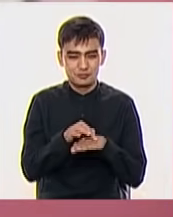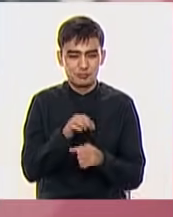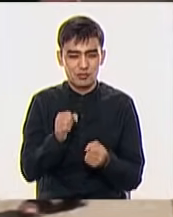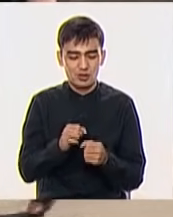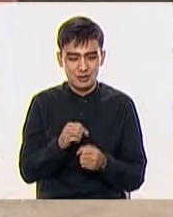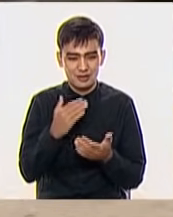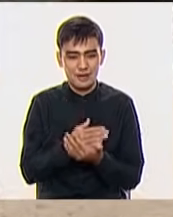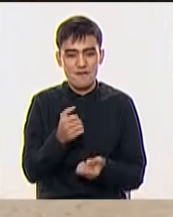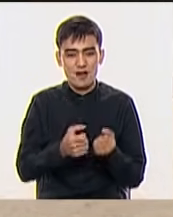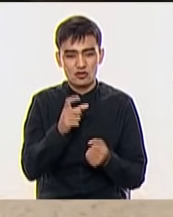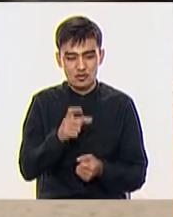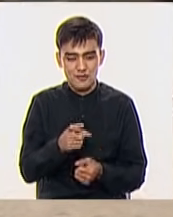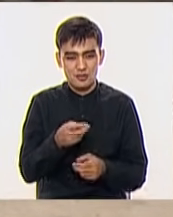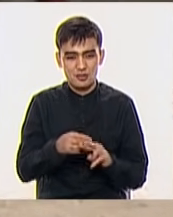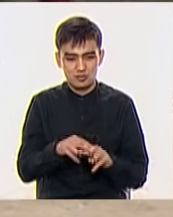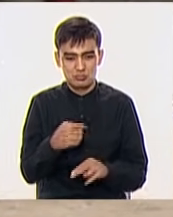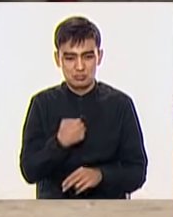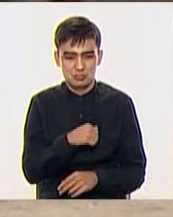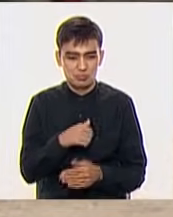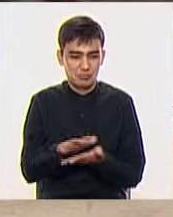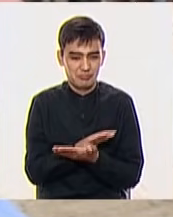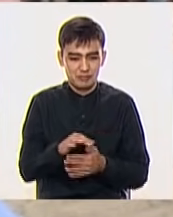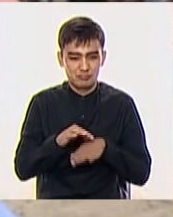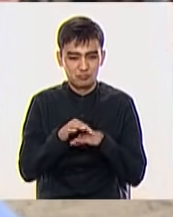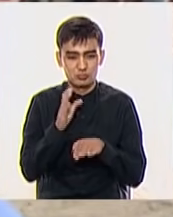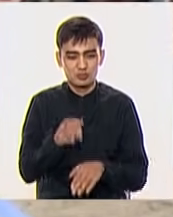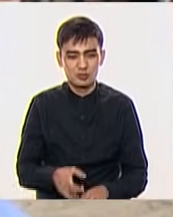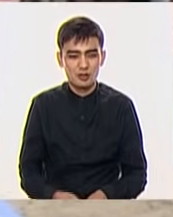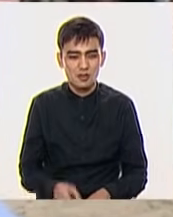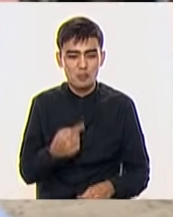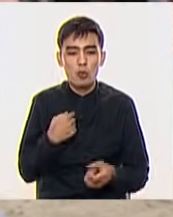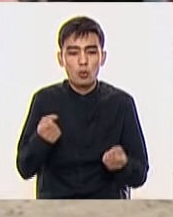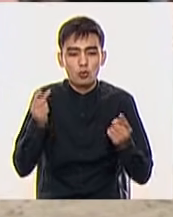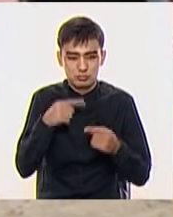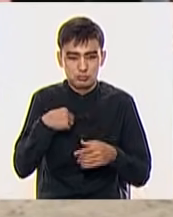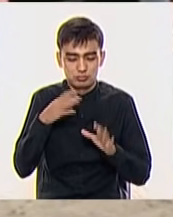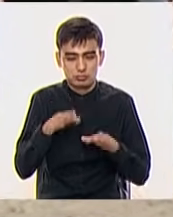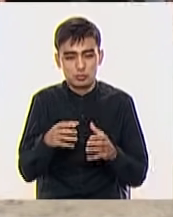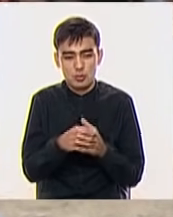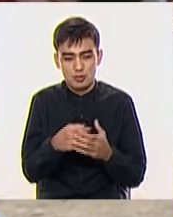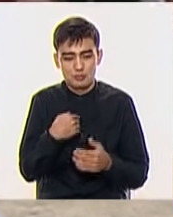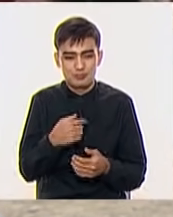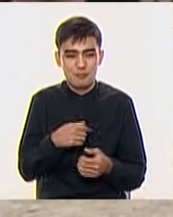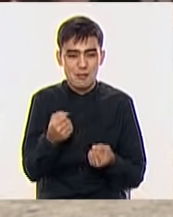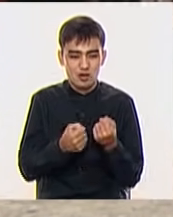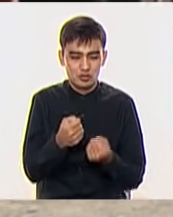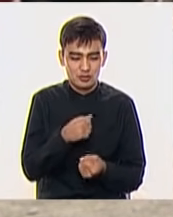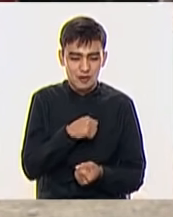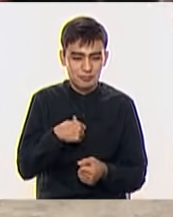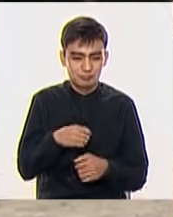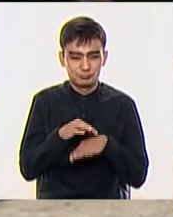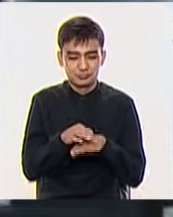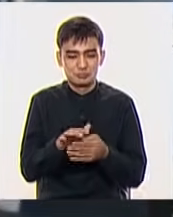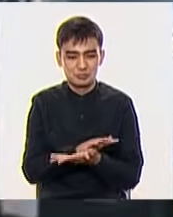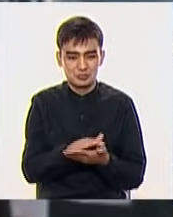машинах. Водители вызвались это делать абсолютно бесплатно. Мы узнали, а потом уже создали группу такси-волонтеров и начали по городу работать